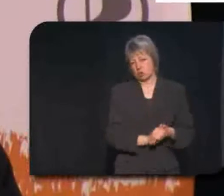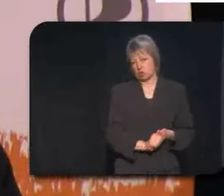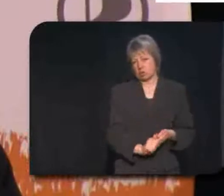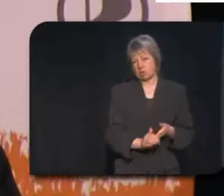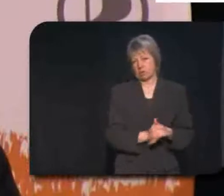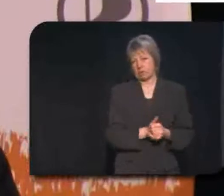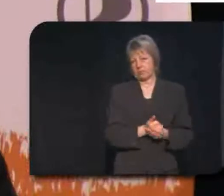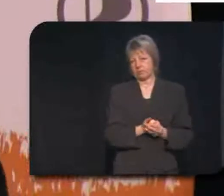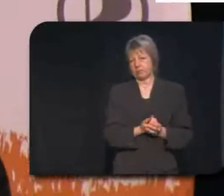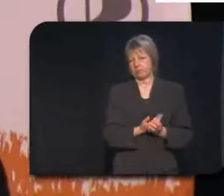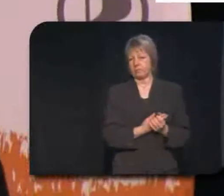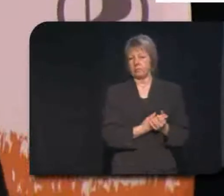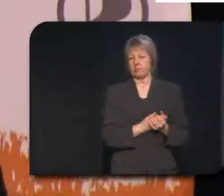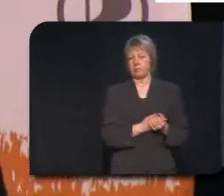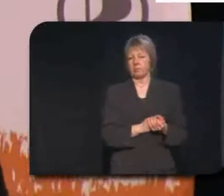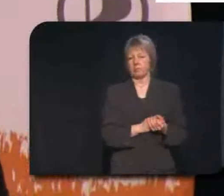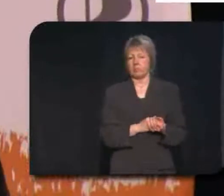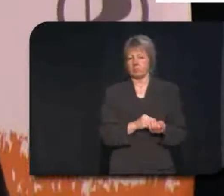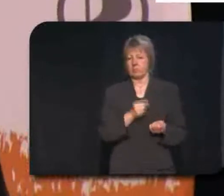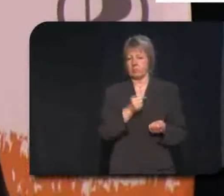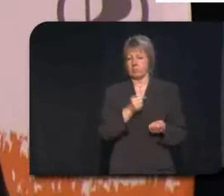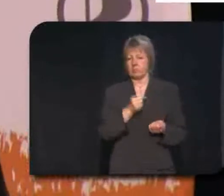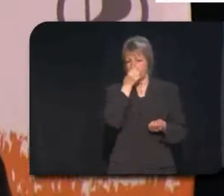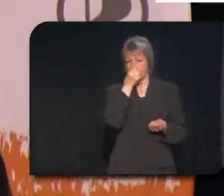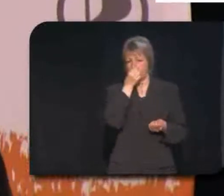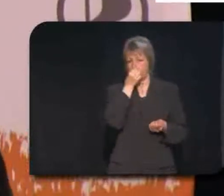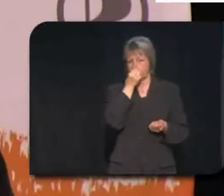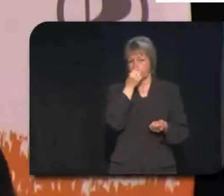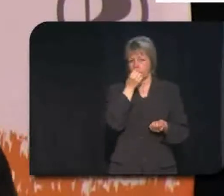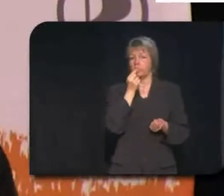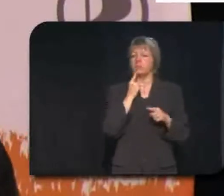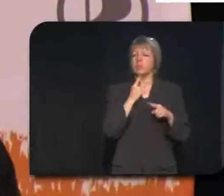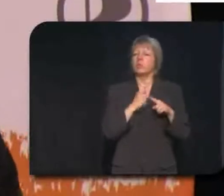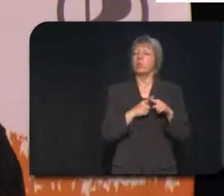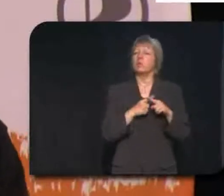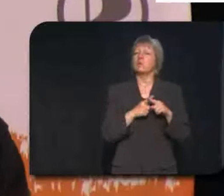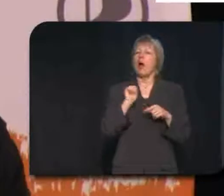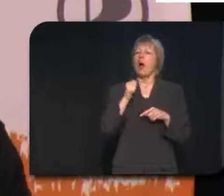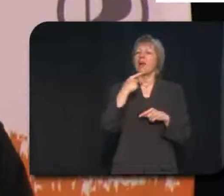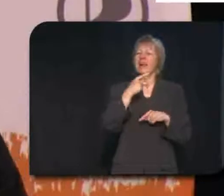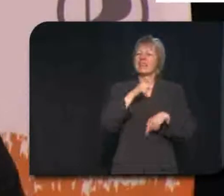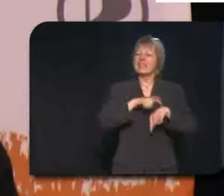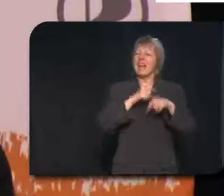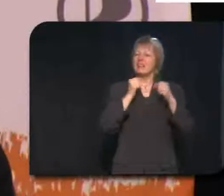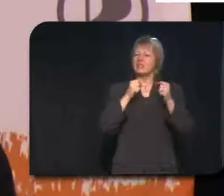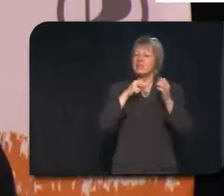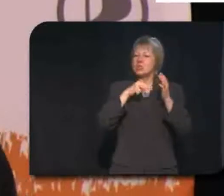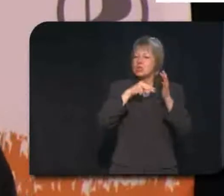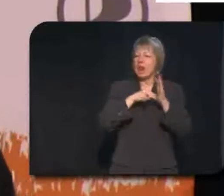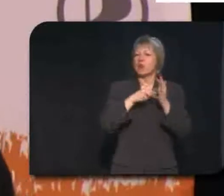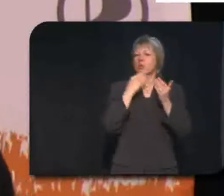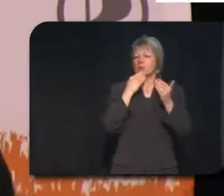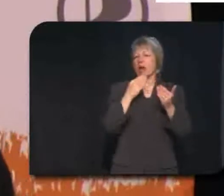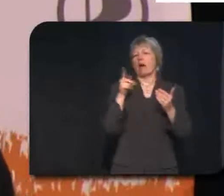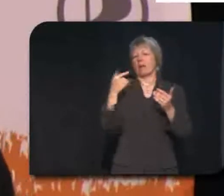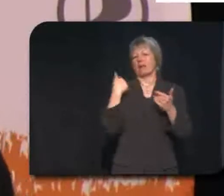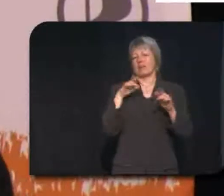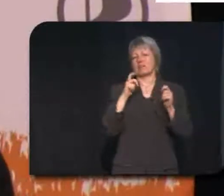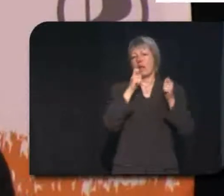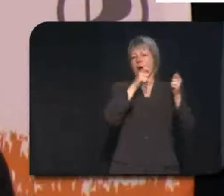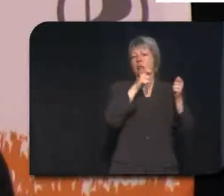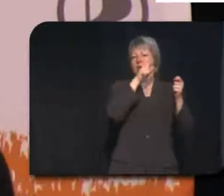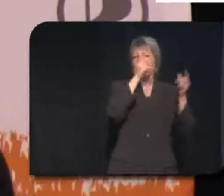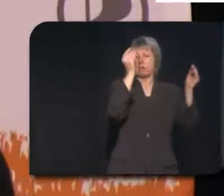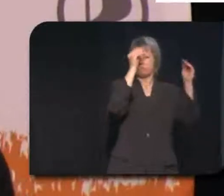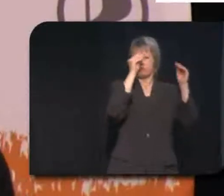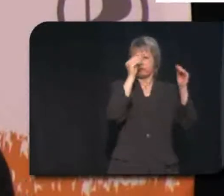dann möchte ich abschließend noch der AG Zeit Feststellung danken die diesen Antrag mit entwickelt hat die diesen entwickelt hat